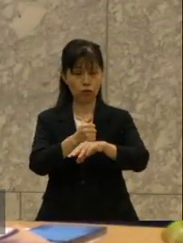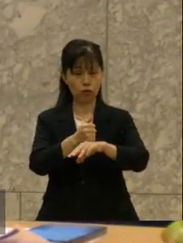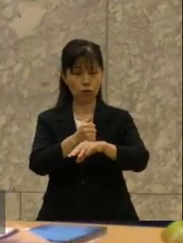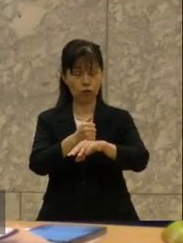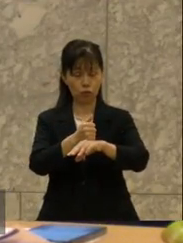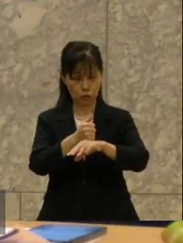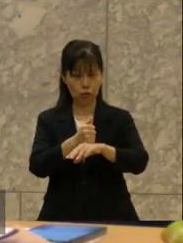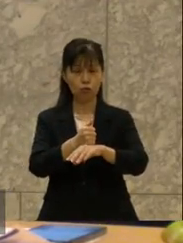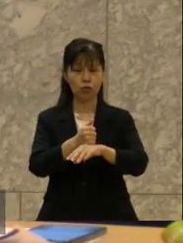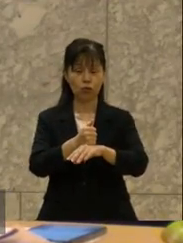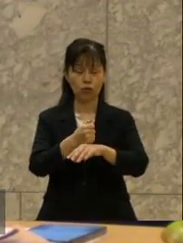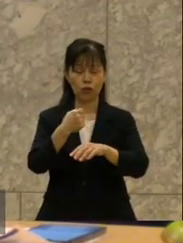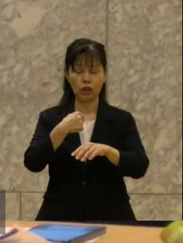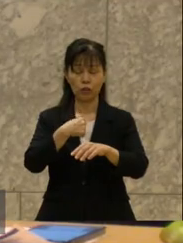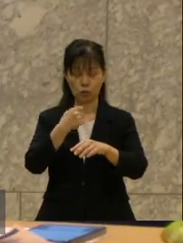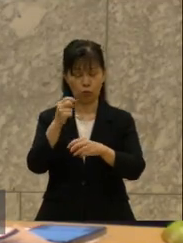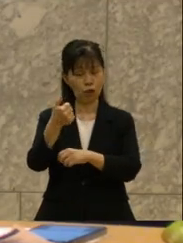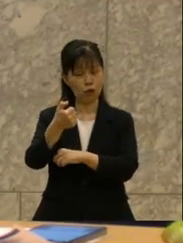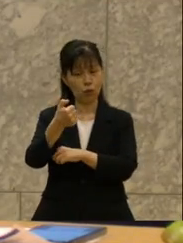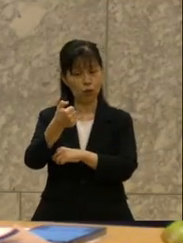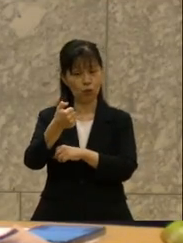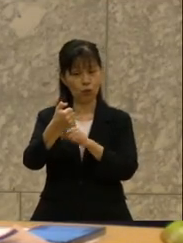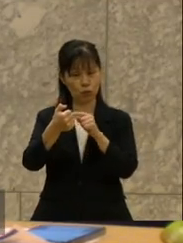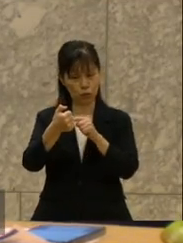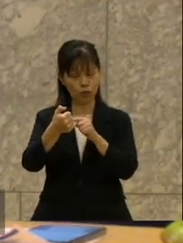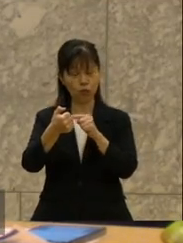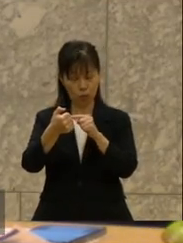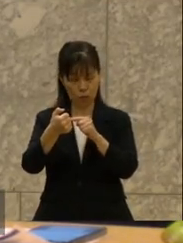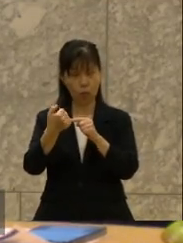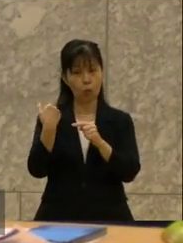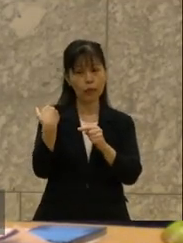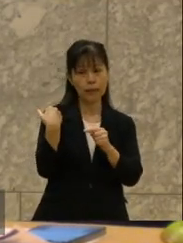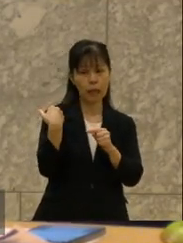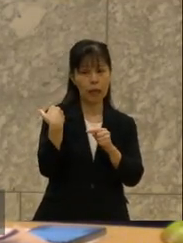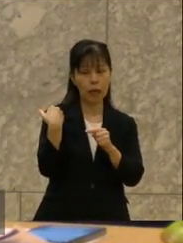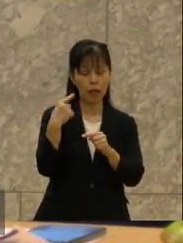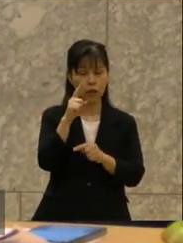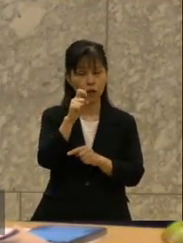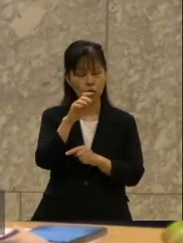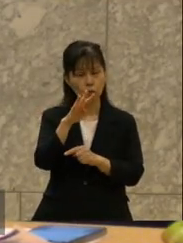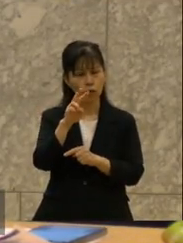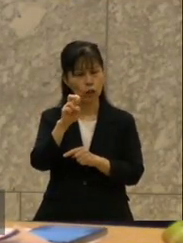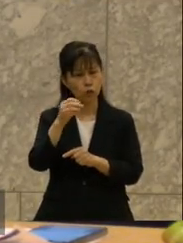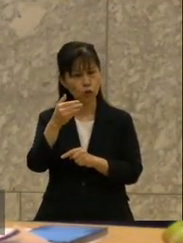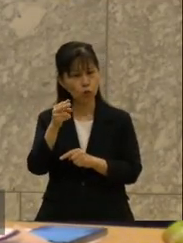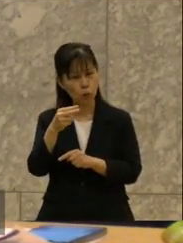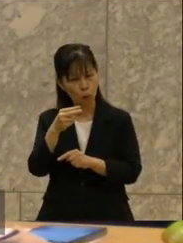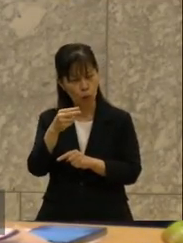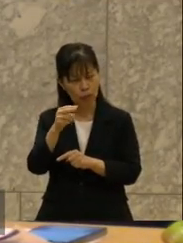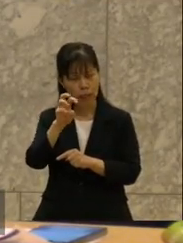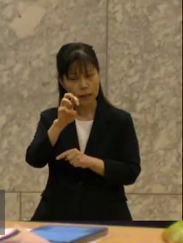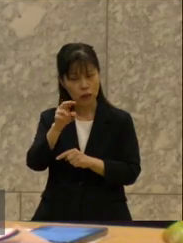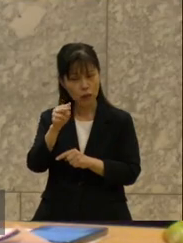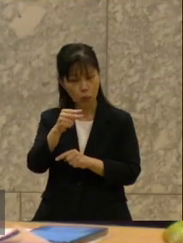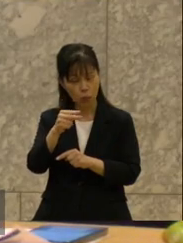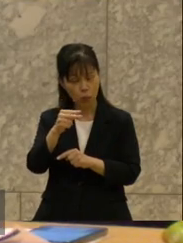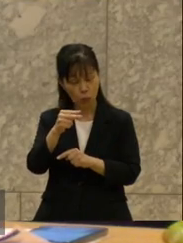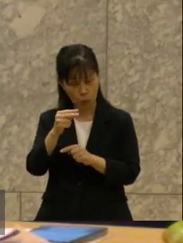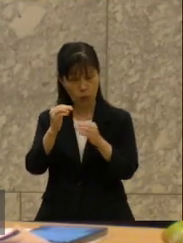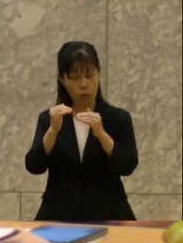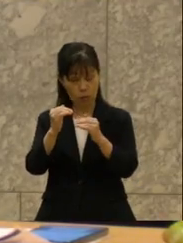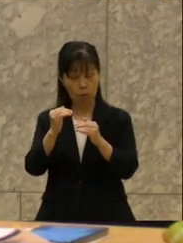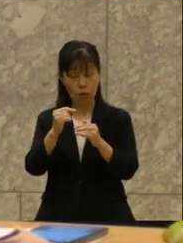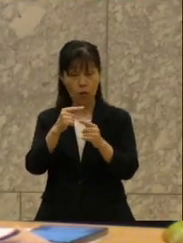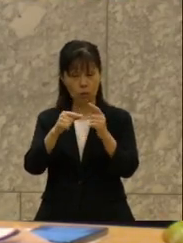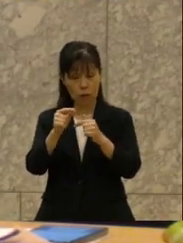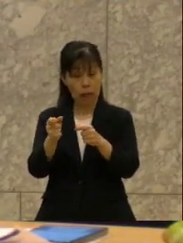自己記録だったんです東京オリンピックでこの間が14分29なので30秒2年で成長してるんです